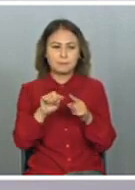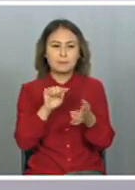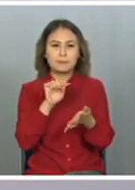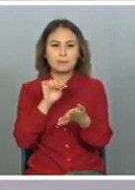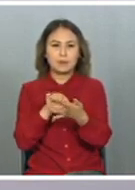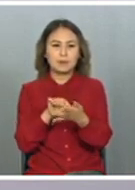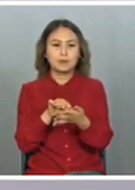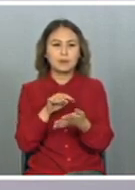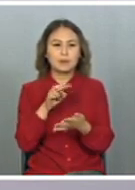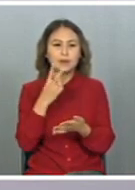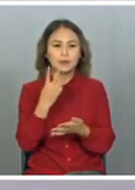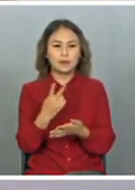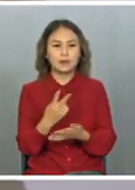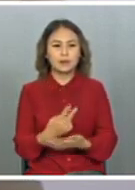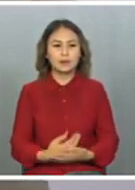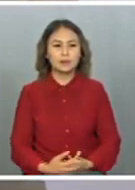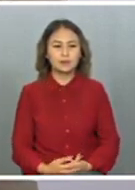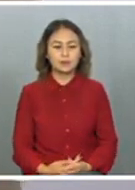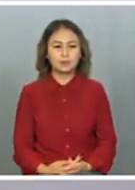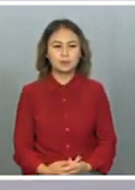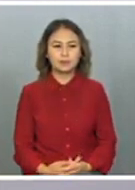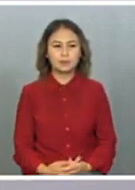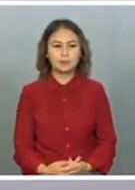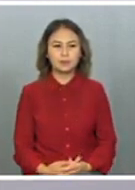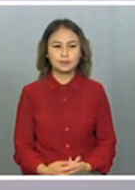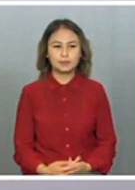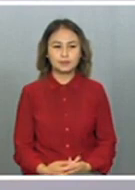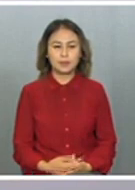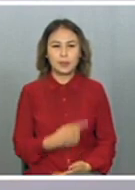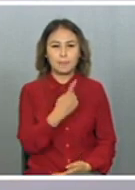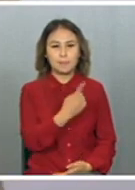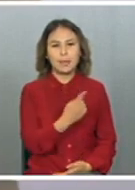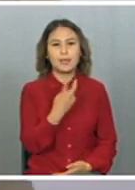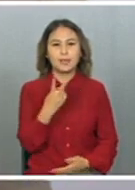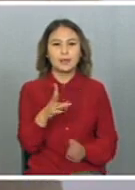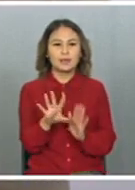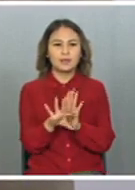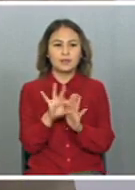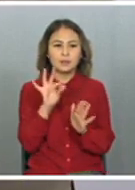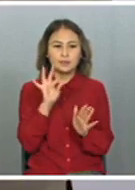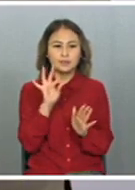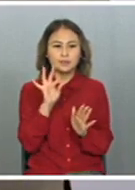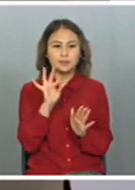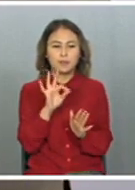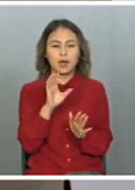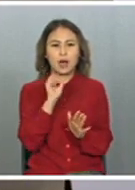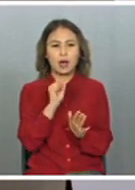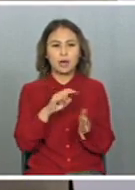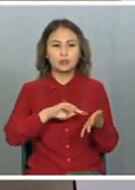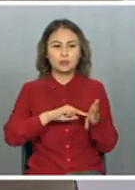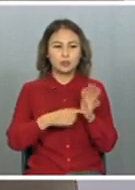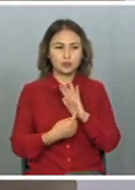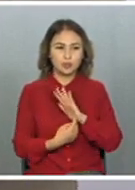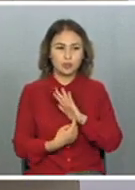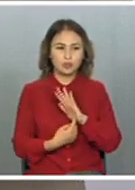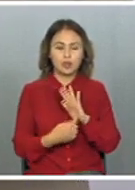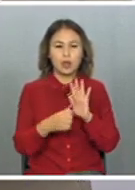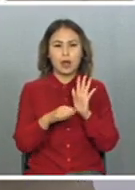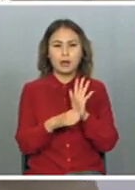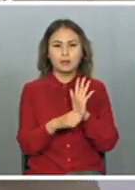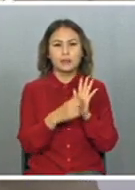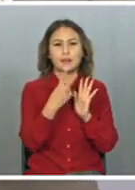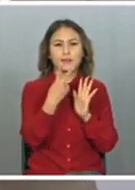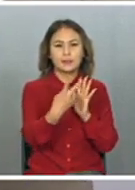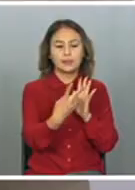Демек, 2 бөлікті аламын. Міне. 1, 2. Сонда А нүктесі бізге 6-дан